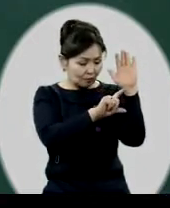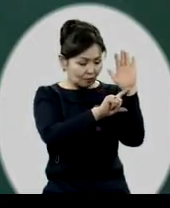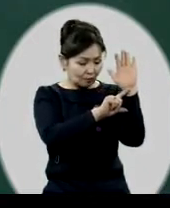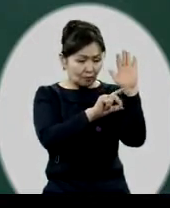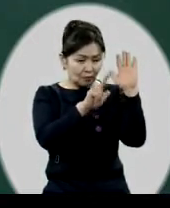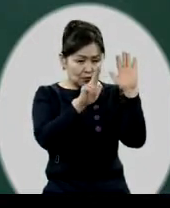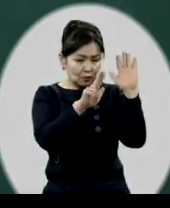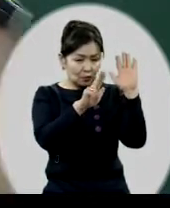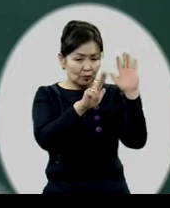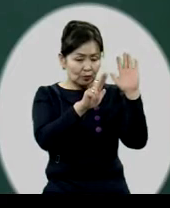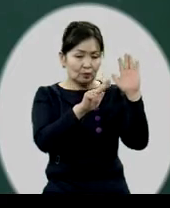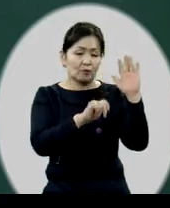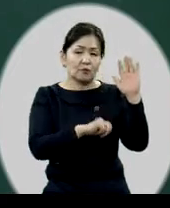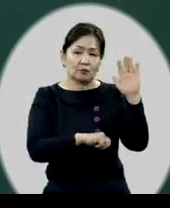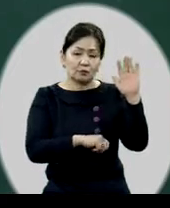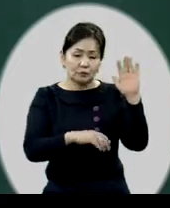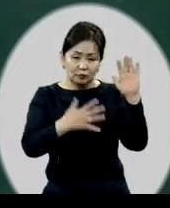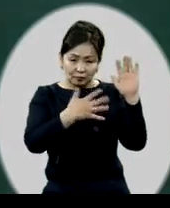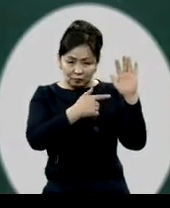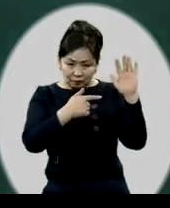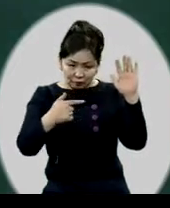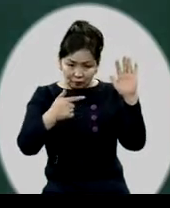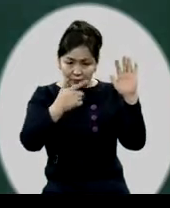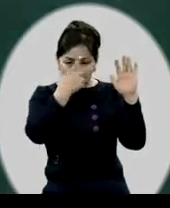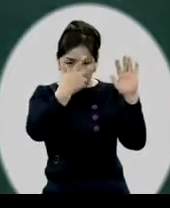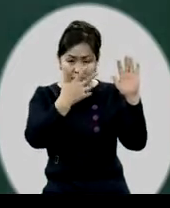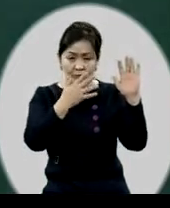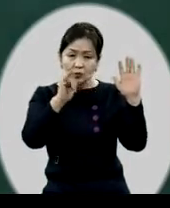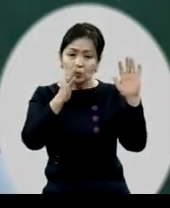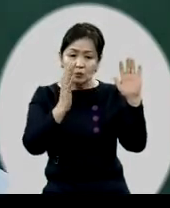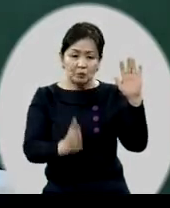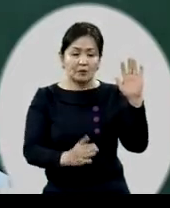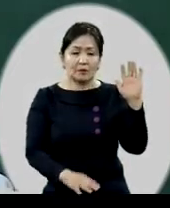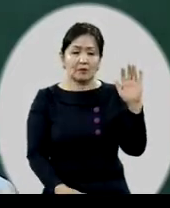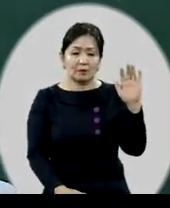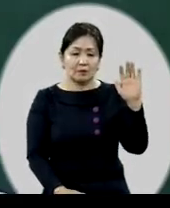Тавны гурван хэсэгт нь ус байсан.